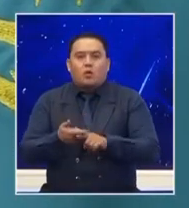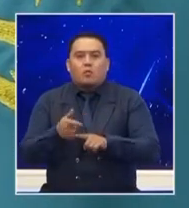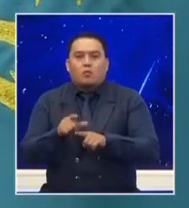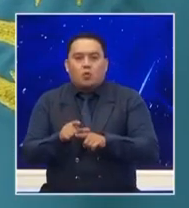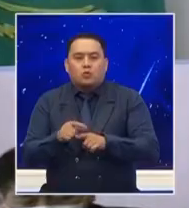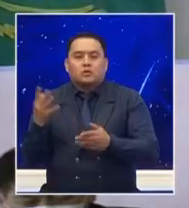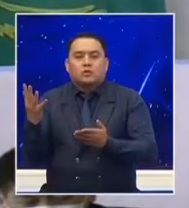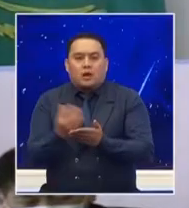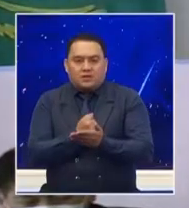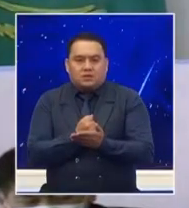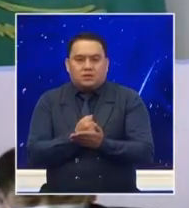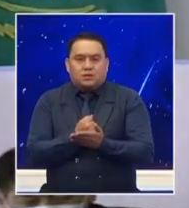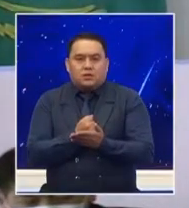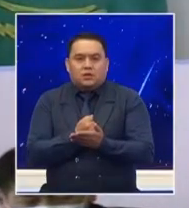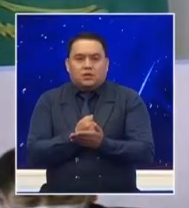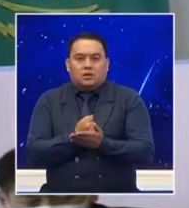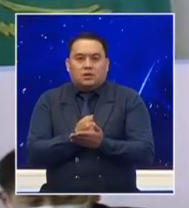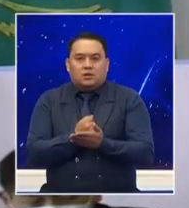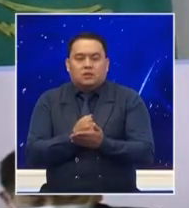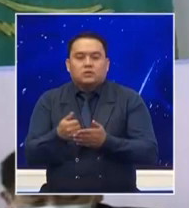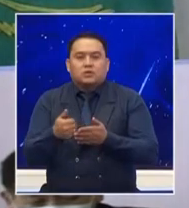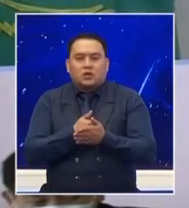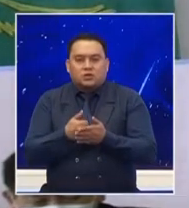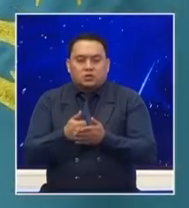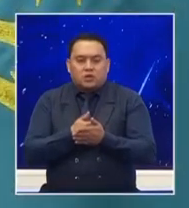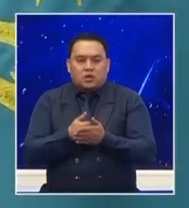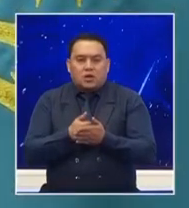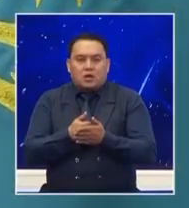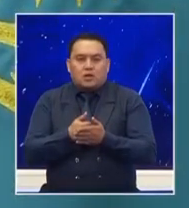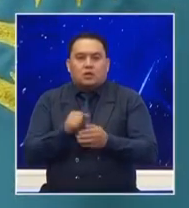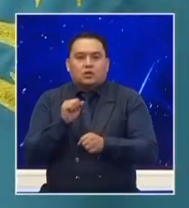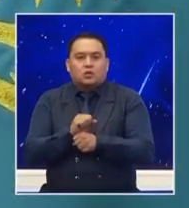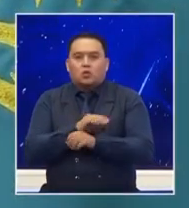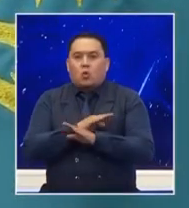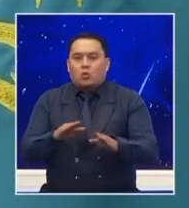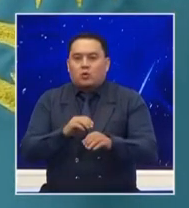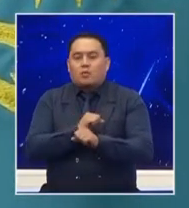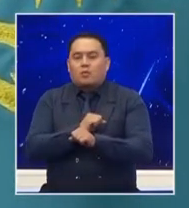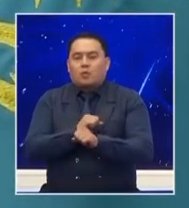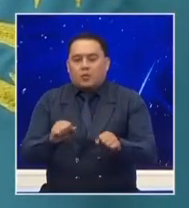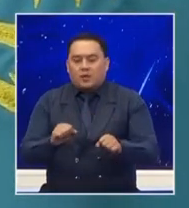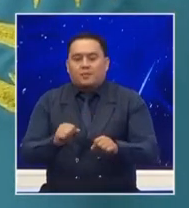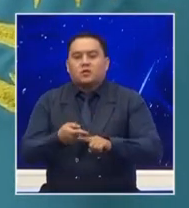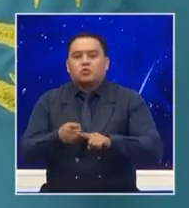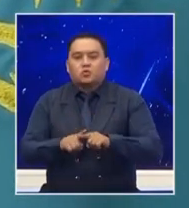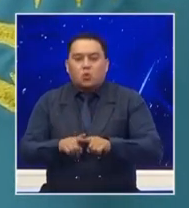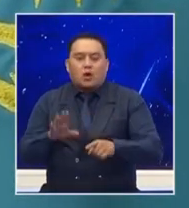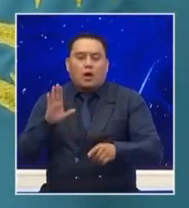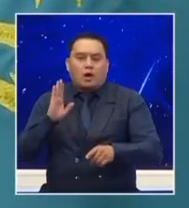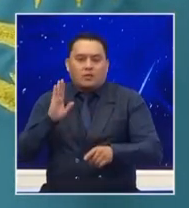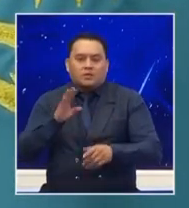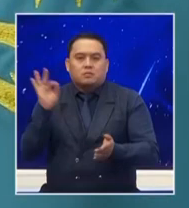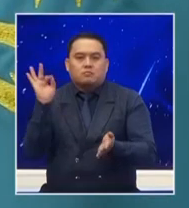толымды табыс. Дегенмен де қол жеткізген бекке тоқтап қалуға болмайды. Біздің бүгінгі